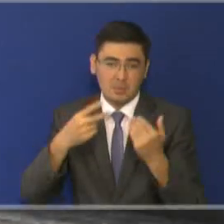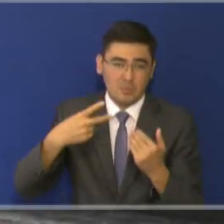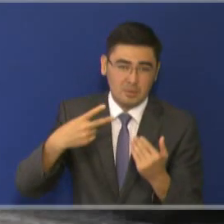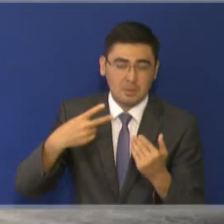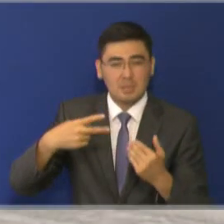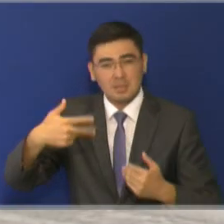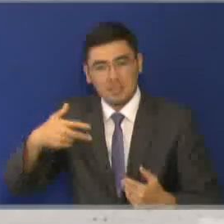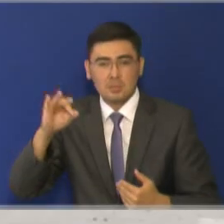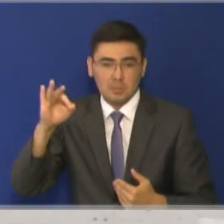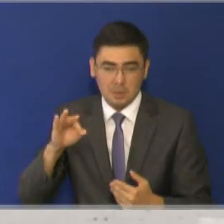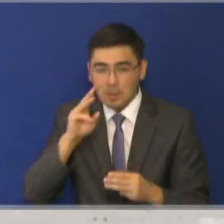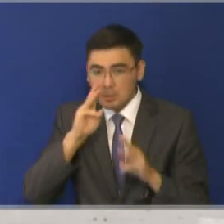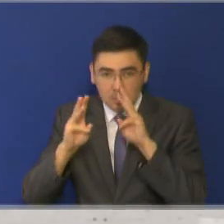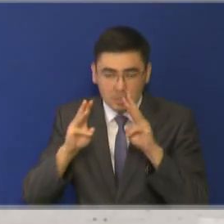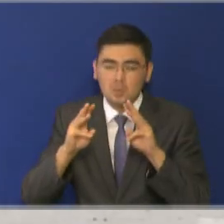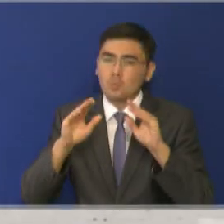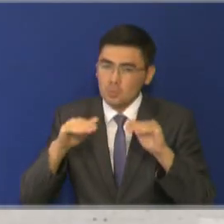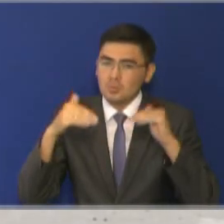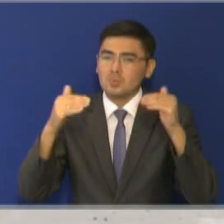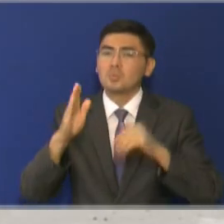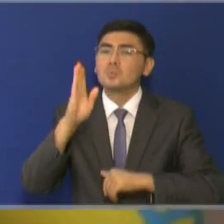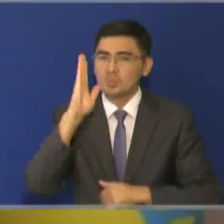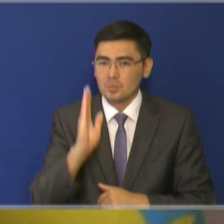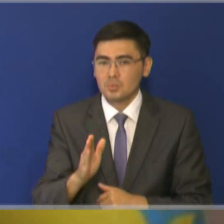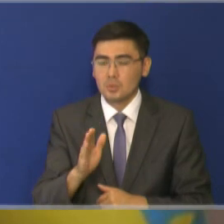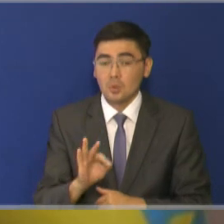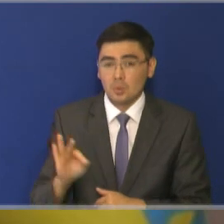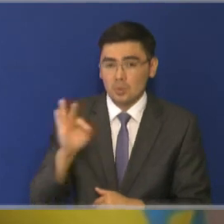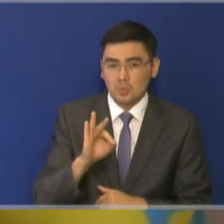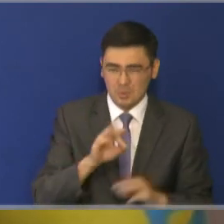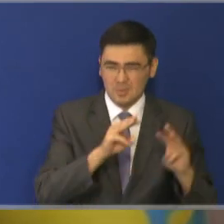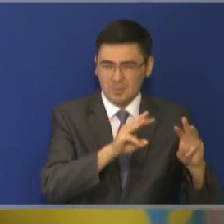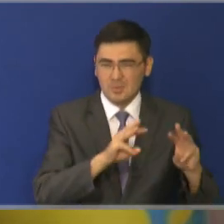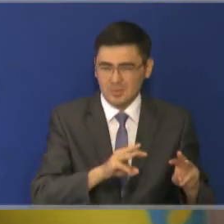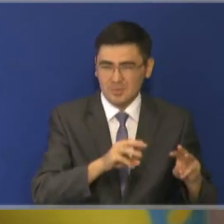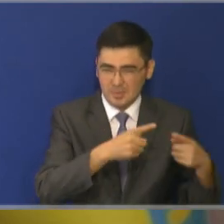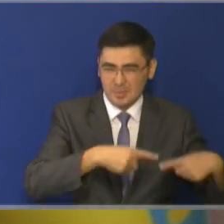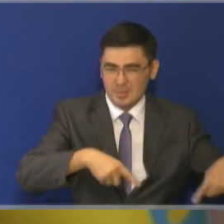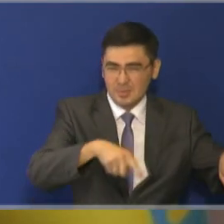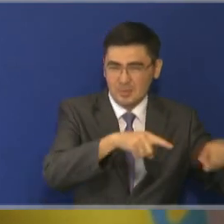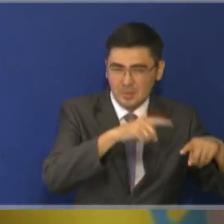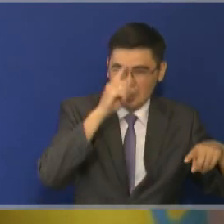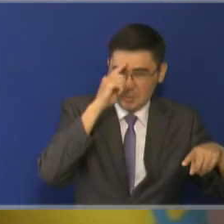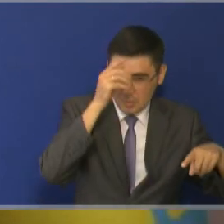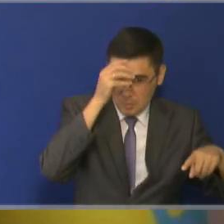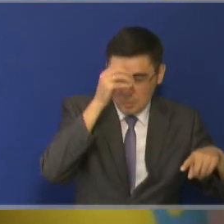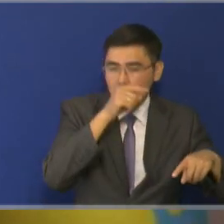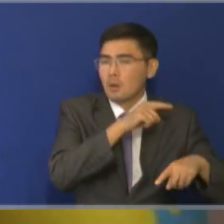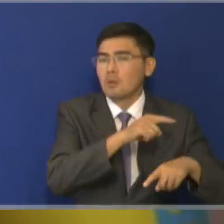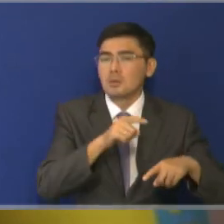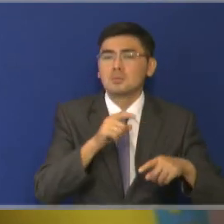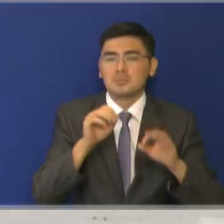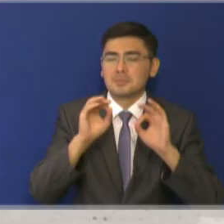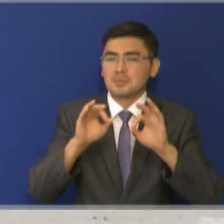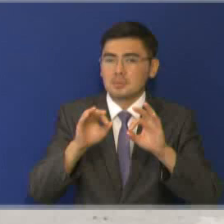деп хабарлайды Қазақпарат тілшісі. Қазақстан Республикасының білім және ғылым министрі Асхат Аймағамбетов мұны 1 қыркүйектен бастап жүзеге асыруды